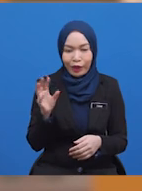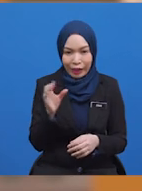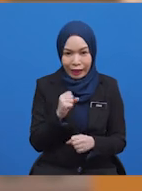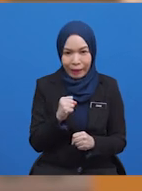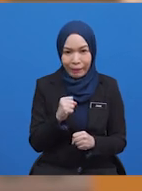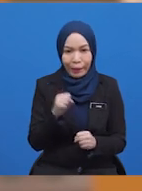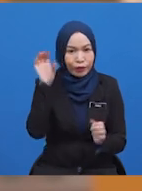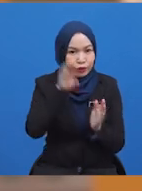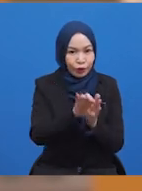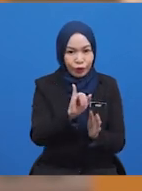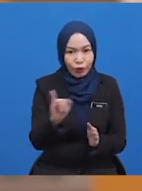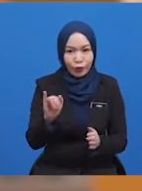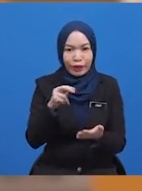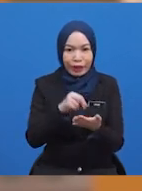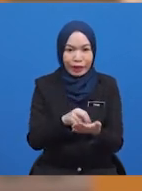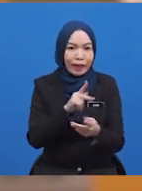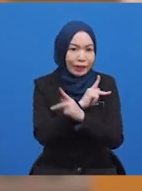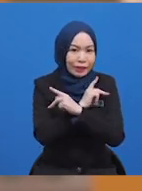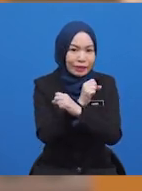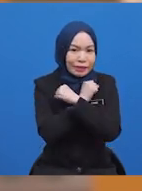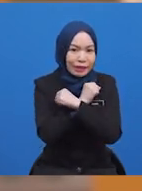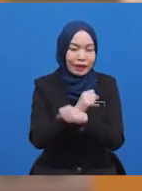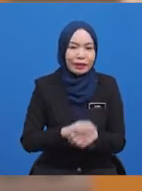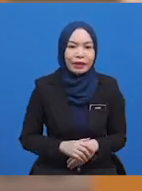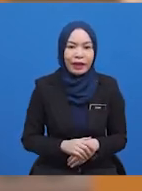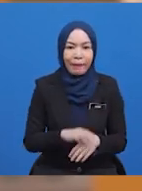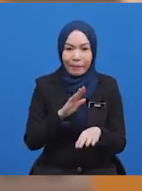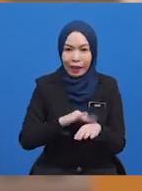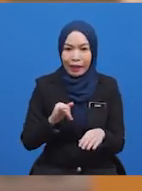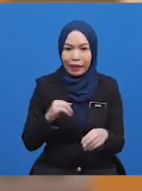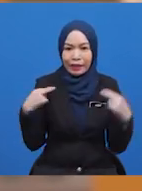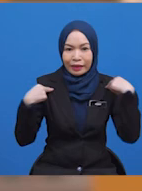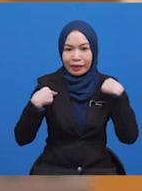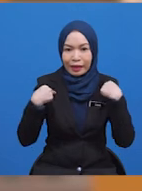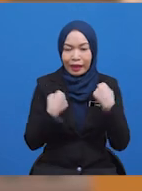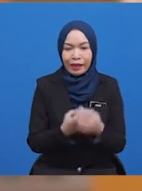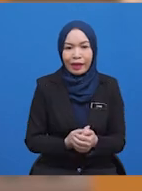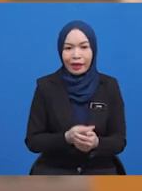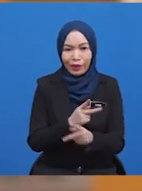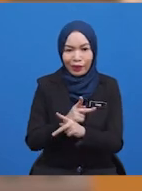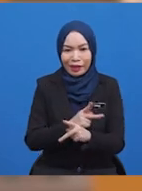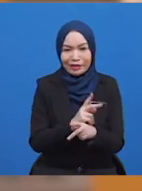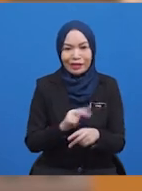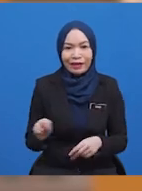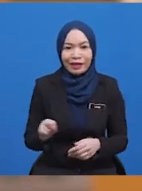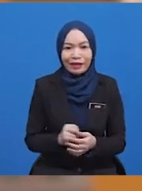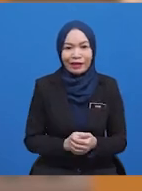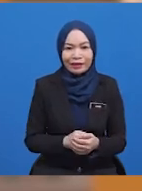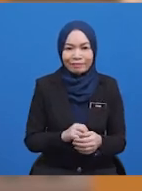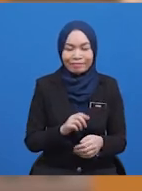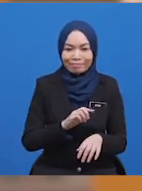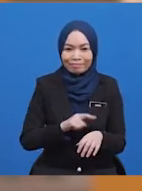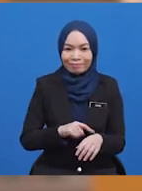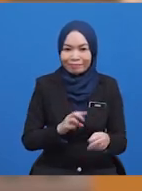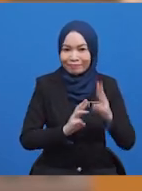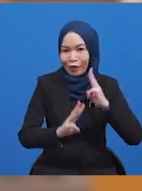dapat mencontohi nilai kasih sayang terhadap hewan peliharaan yang ditonjolkan oleh watak